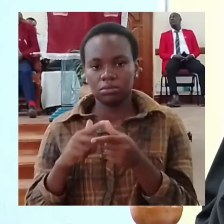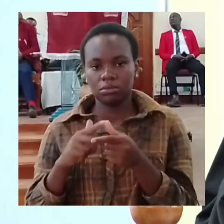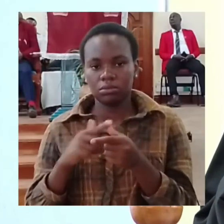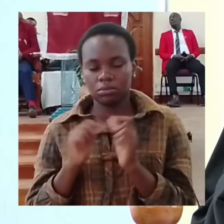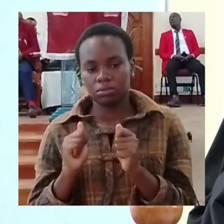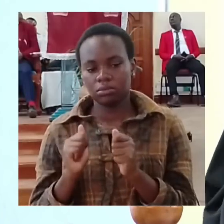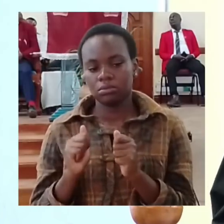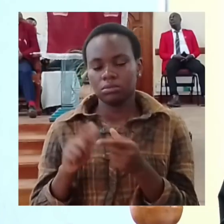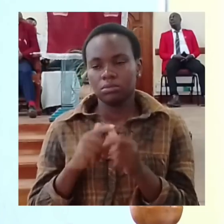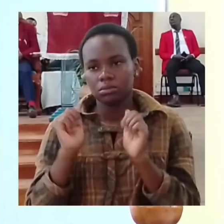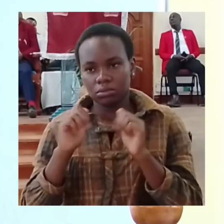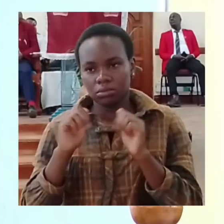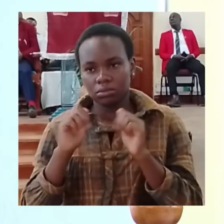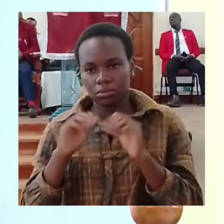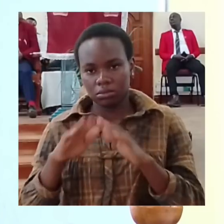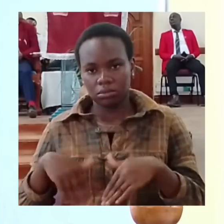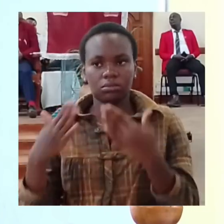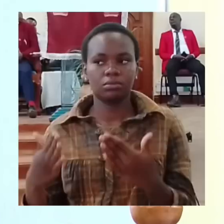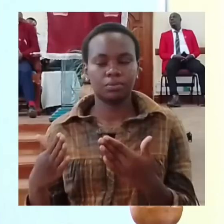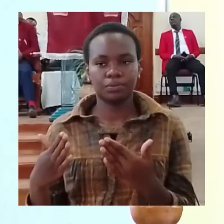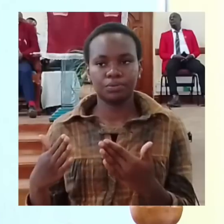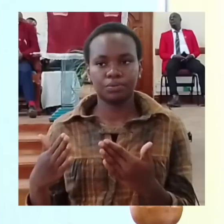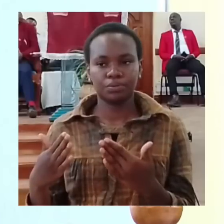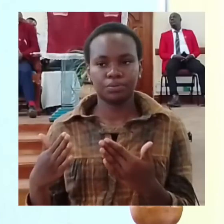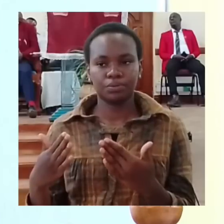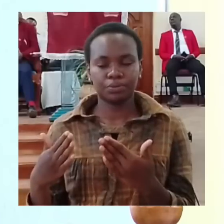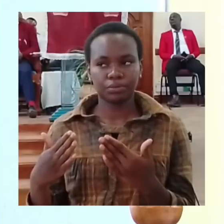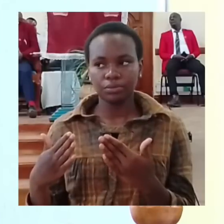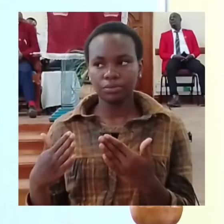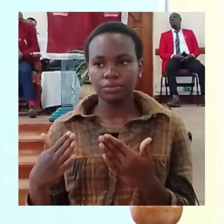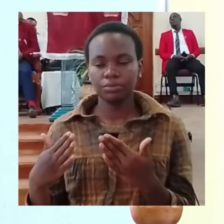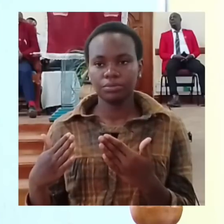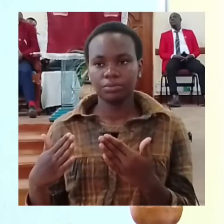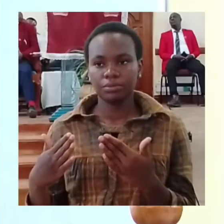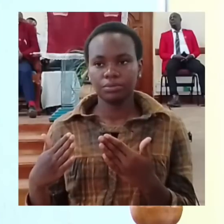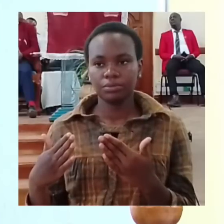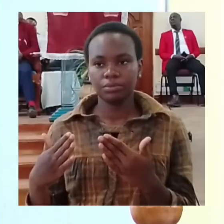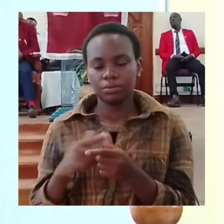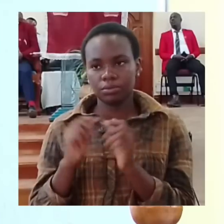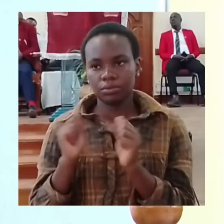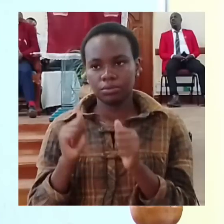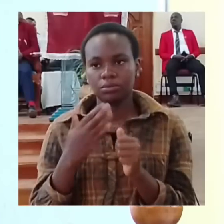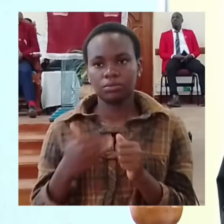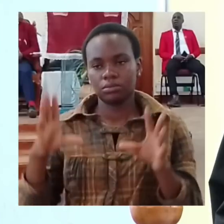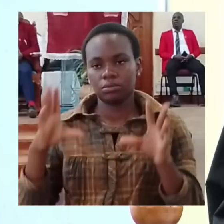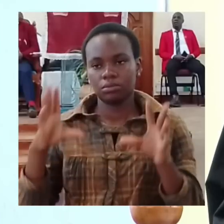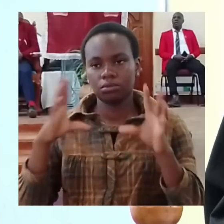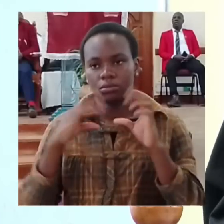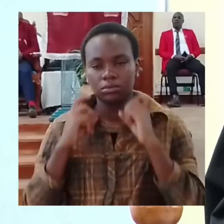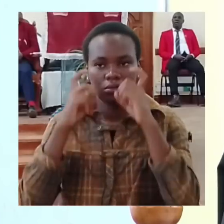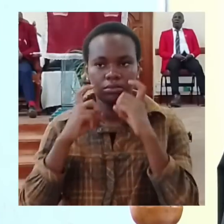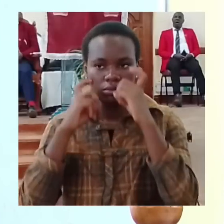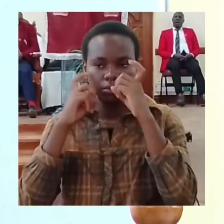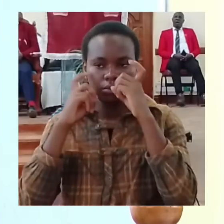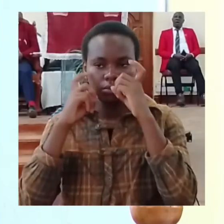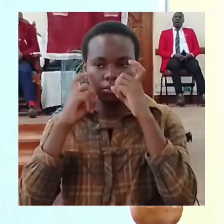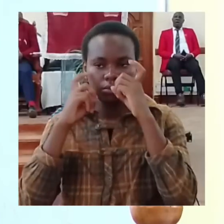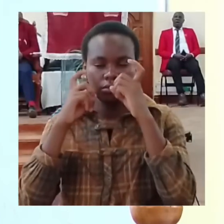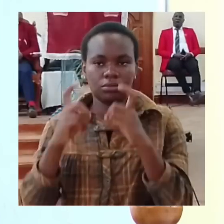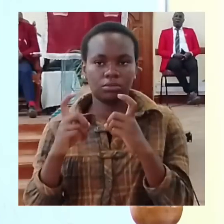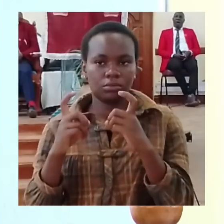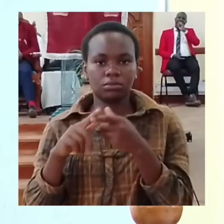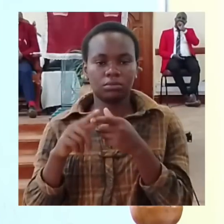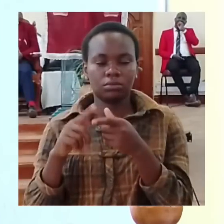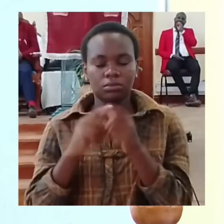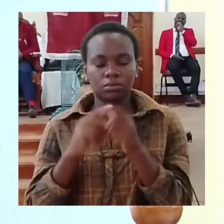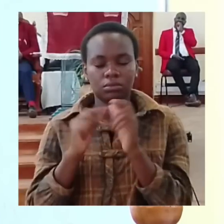ndamũcogothire. Nĩwe wekire atĩa? Nĩwe wanjogothire. Tũtiendaga gwĩtĩkĩra mehia maitũ. Na nĩ